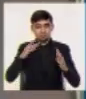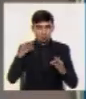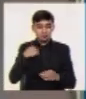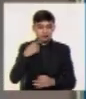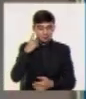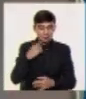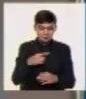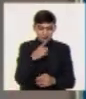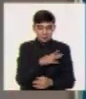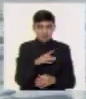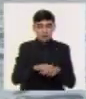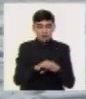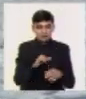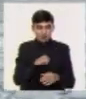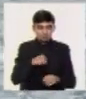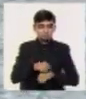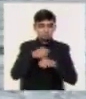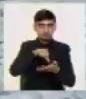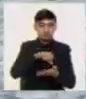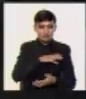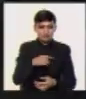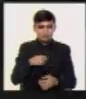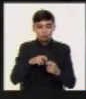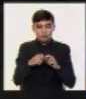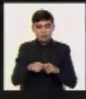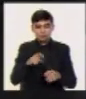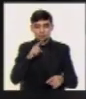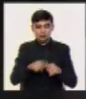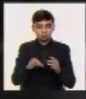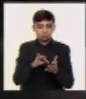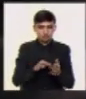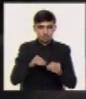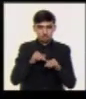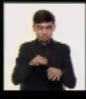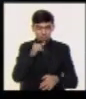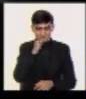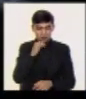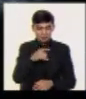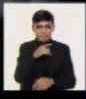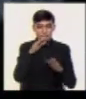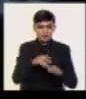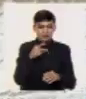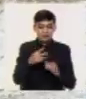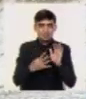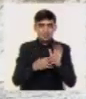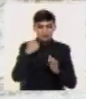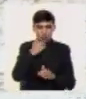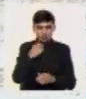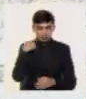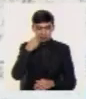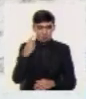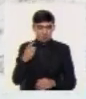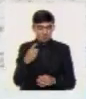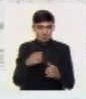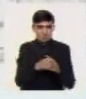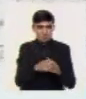хабардармыз дейді. Халық обаста бас көтергенде мәселенің бірден шешіле қоймайтынын айтыпты. Өйткені бұл жерлер 2009 жылы жеке